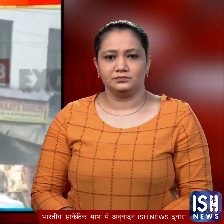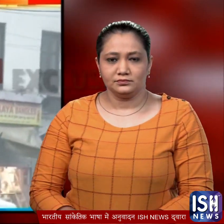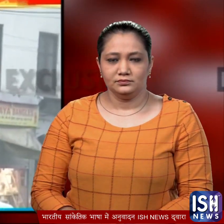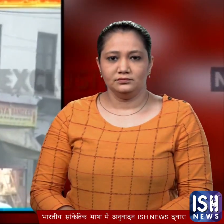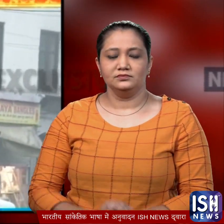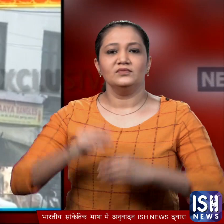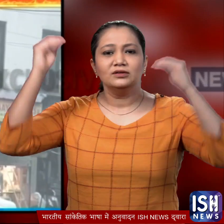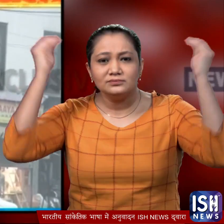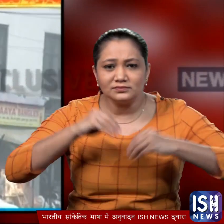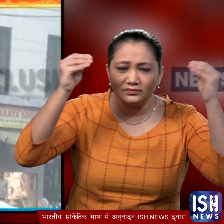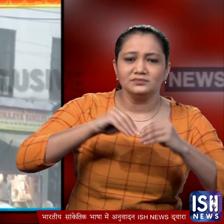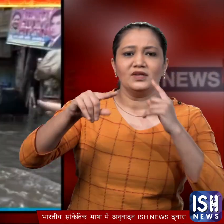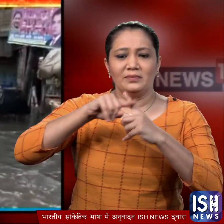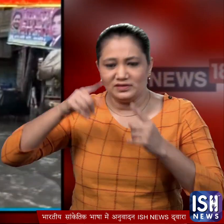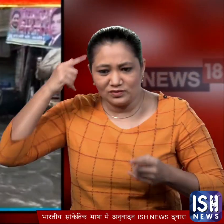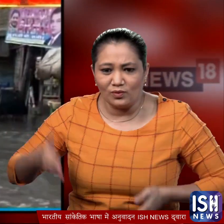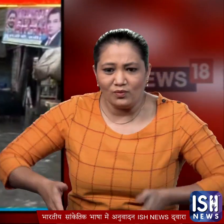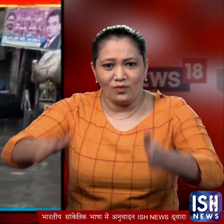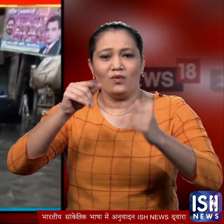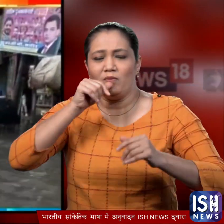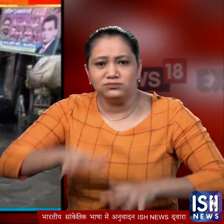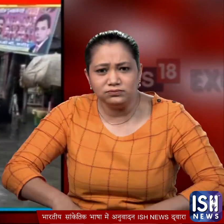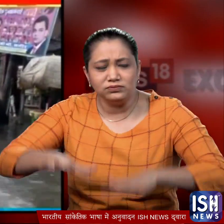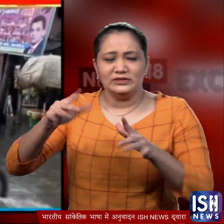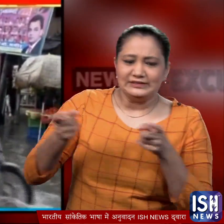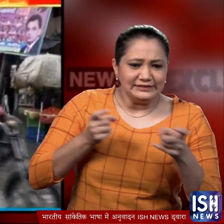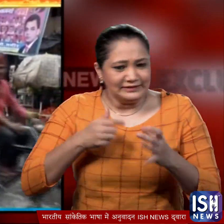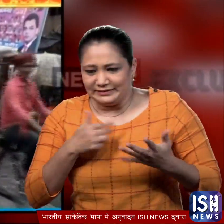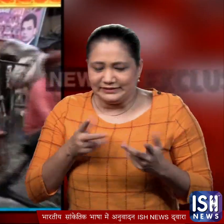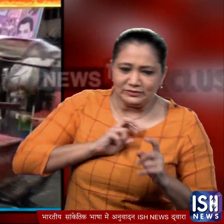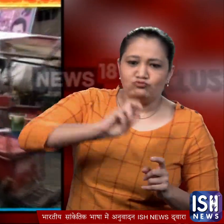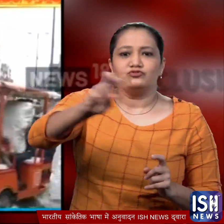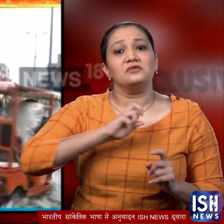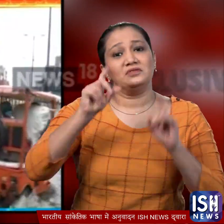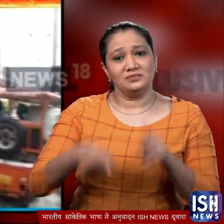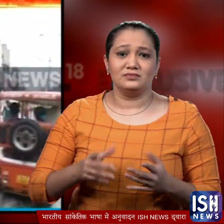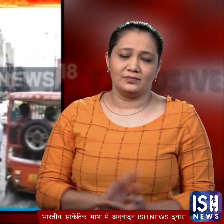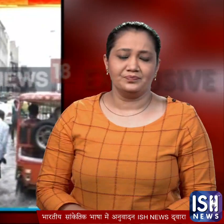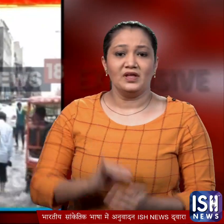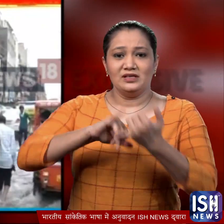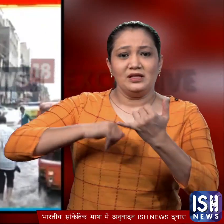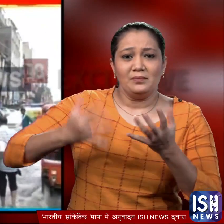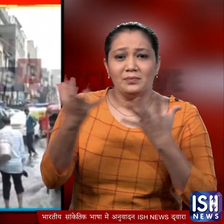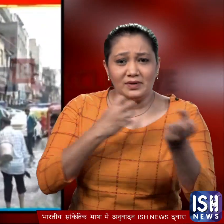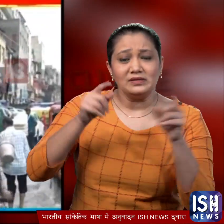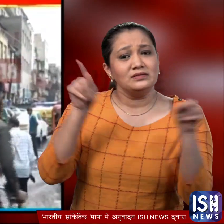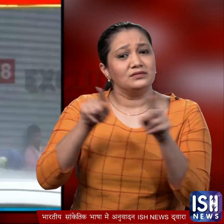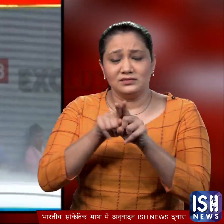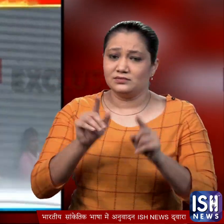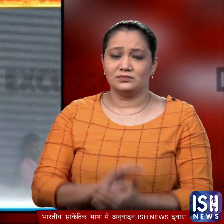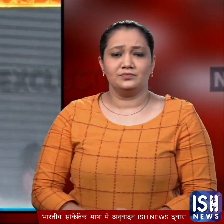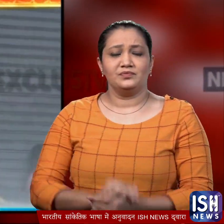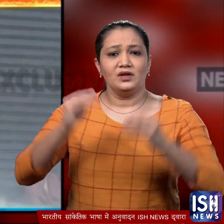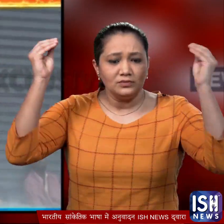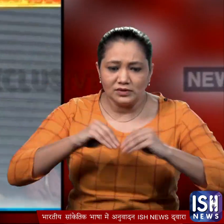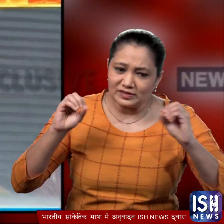और आसमान से बरसते पानी और सड़क पर जमा पानी से लड़ते हुए अपनी मंजिल तक पहुंचना होगा। सदर बाजार में लोगों को ऐसी ही दिक्कत हुई।